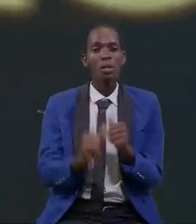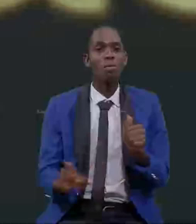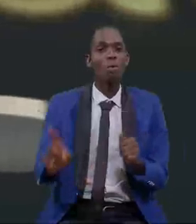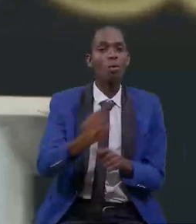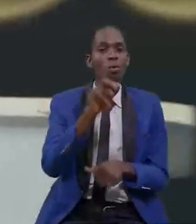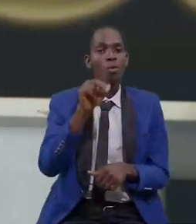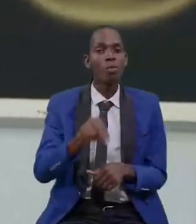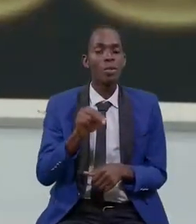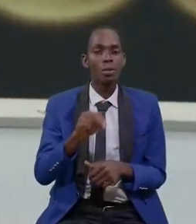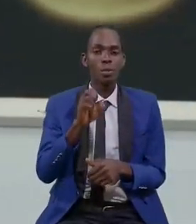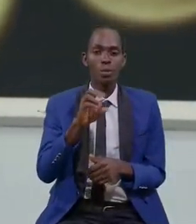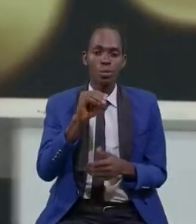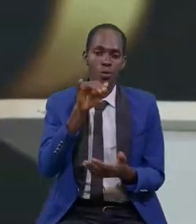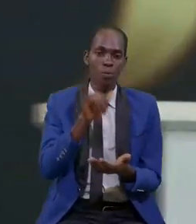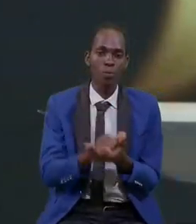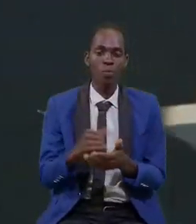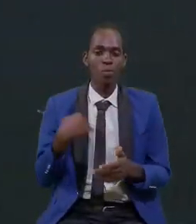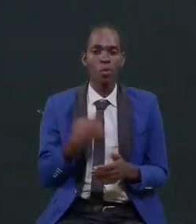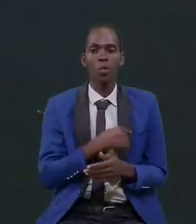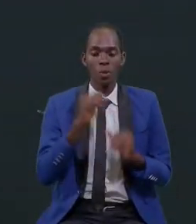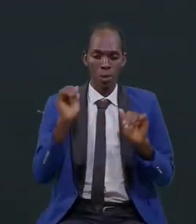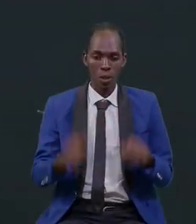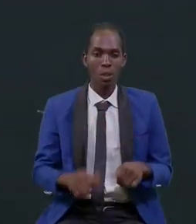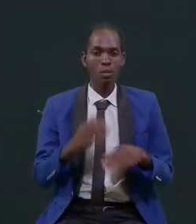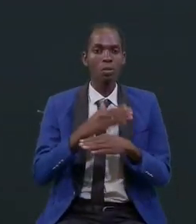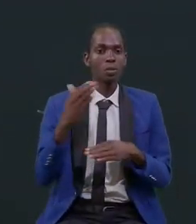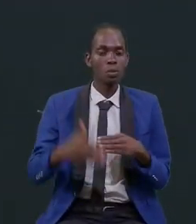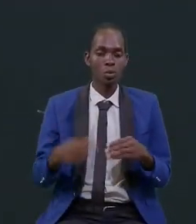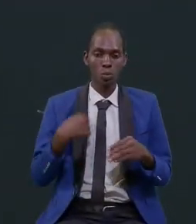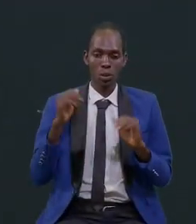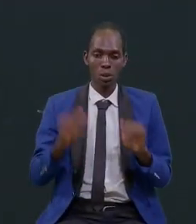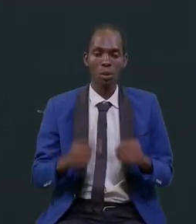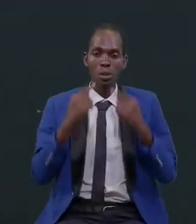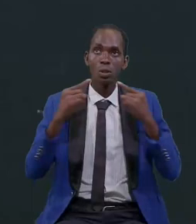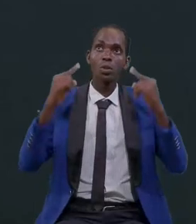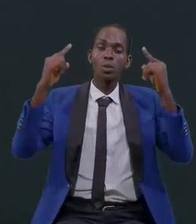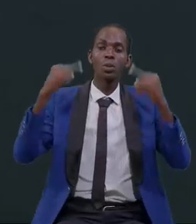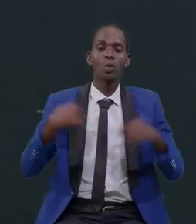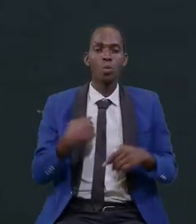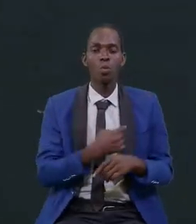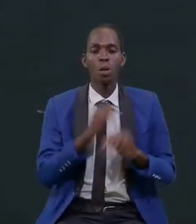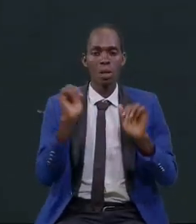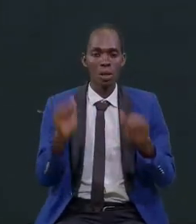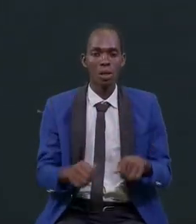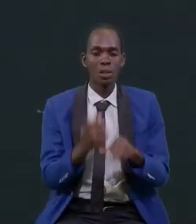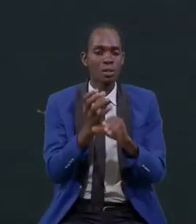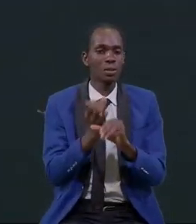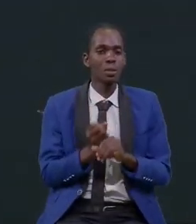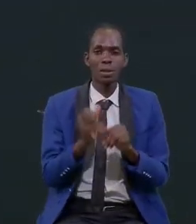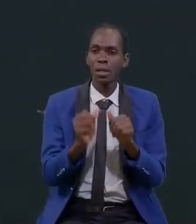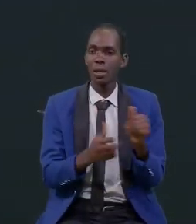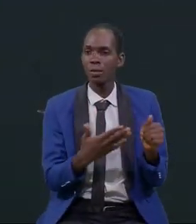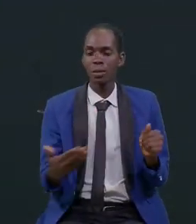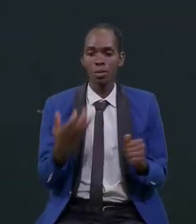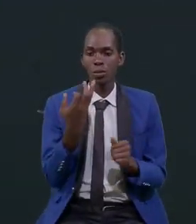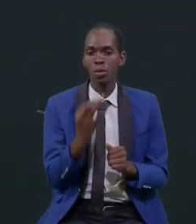aura besoin afin d'accomplir, afin de réussir, afin d'avoir tout ce